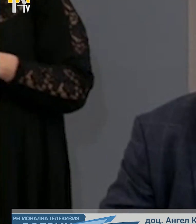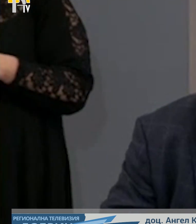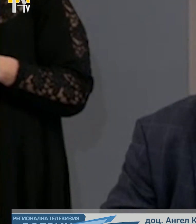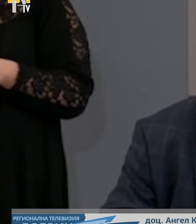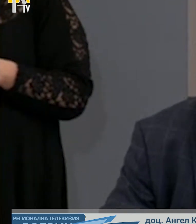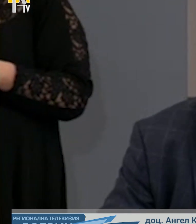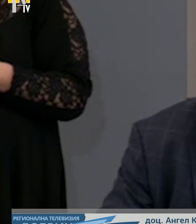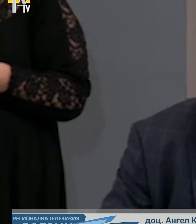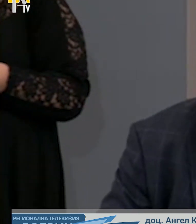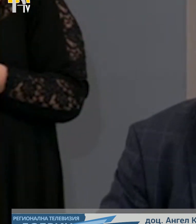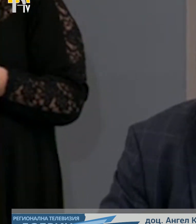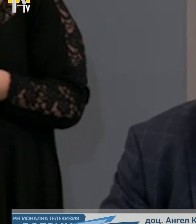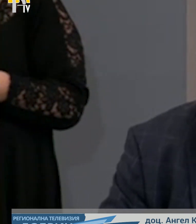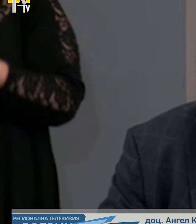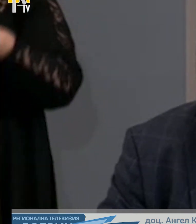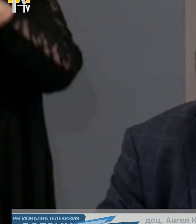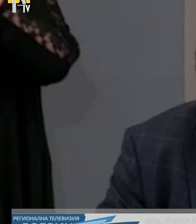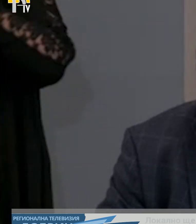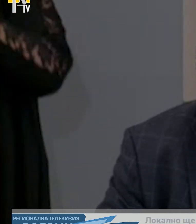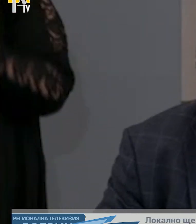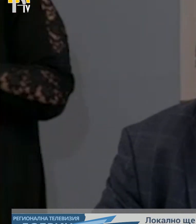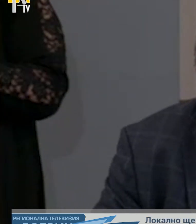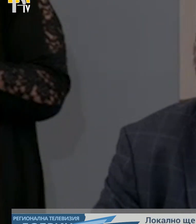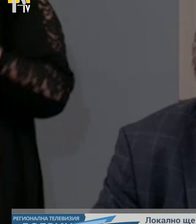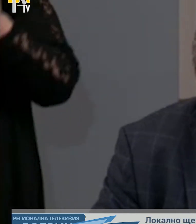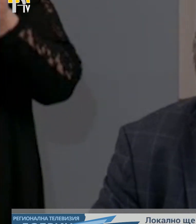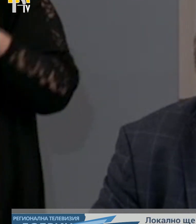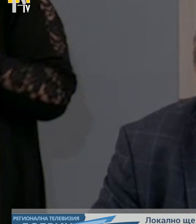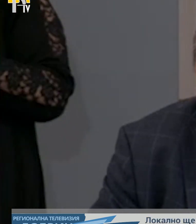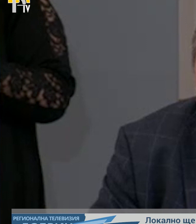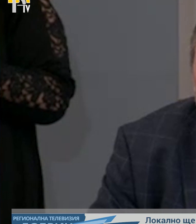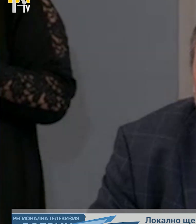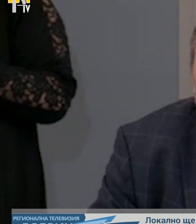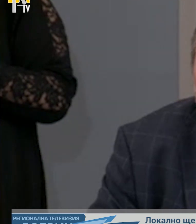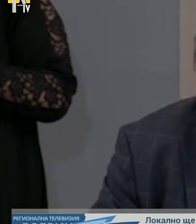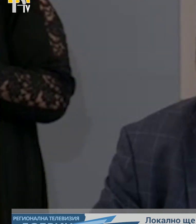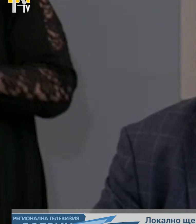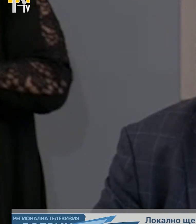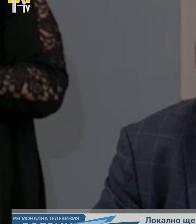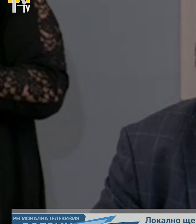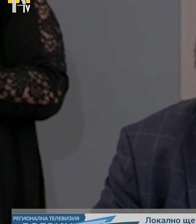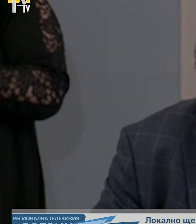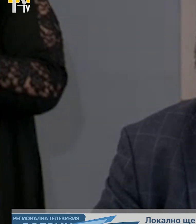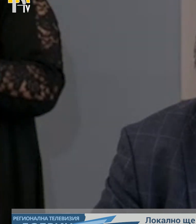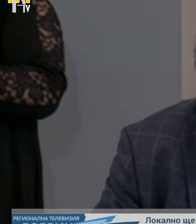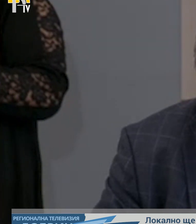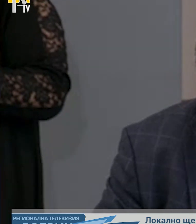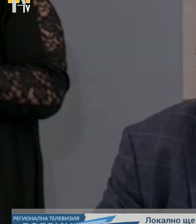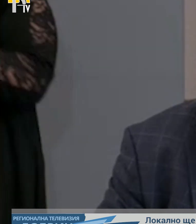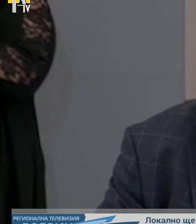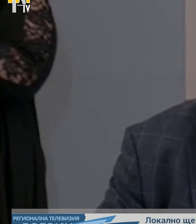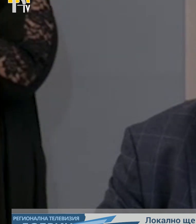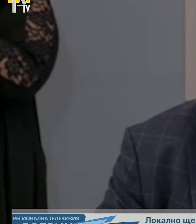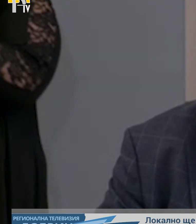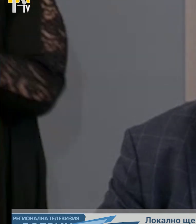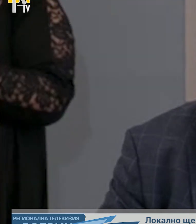в България достигна 285 на 100 000, което и отрежда 18-то място в Европейския съюз и съответно